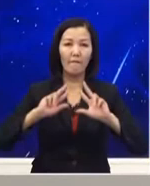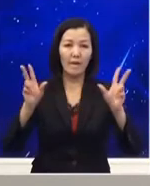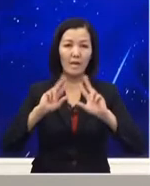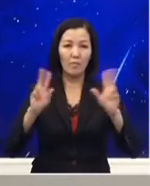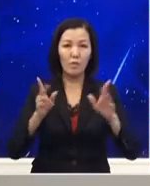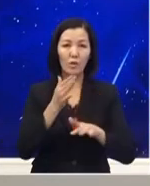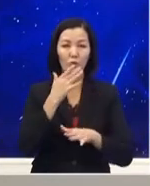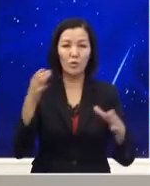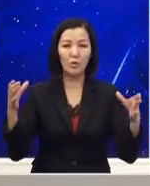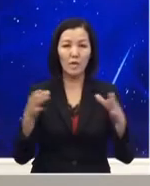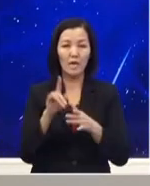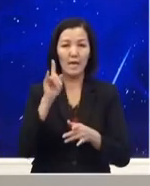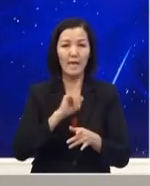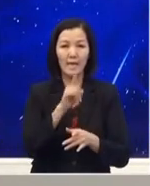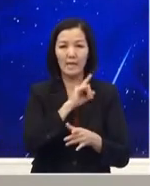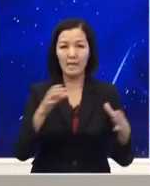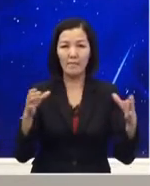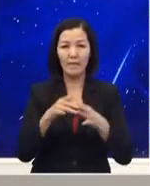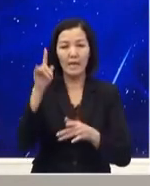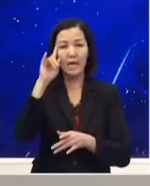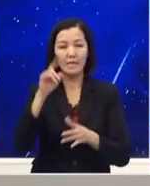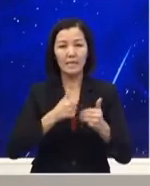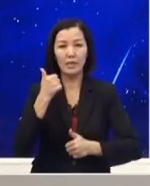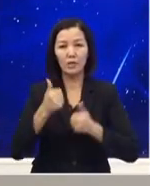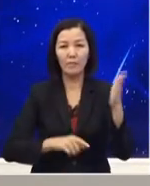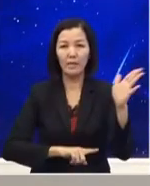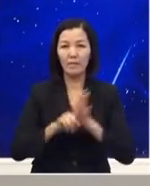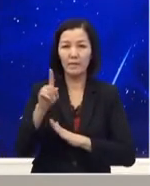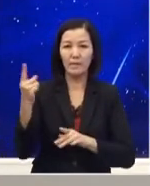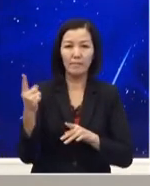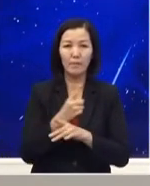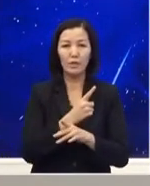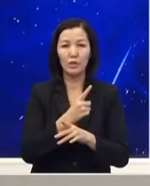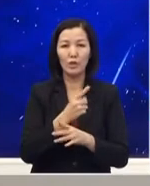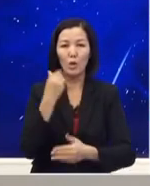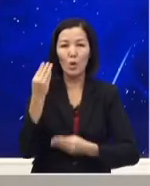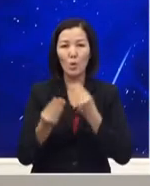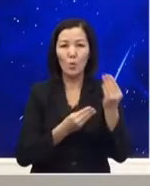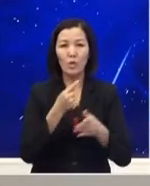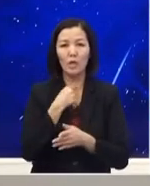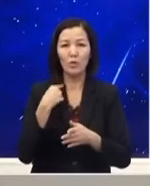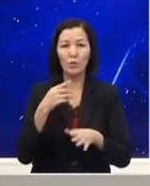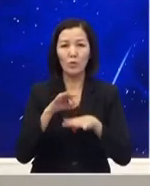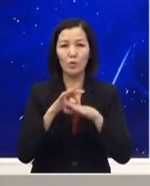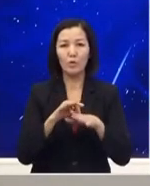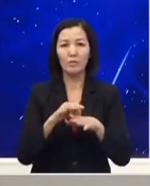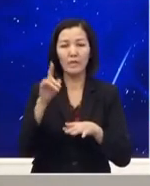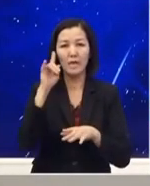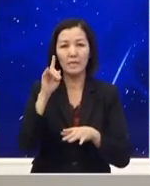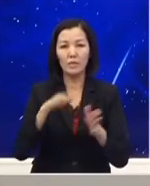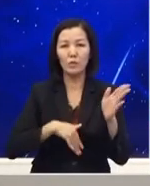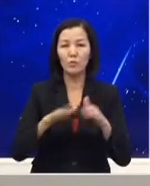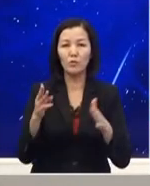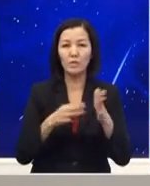Волейболдан ұлттық лигадағы елдер командалар арасында Қазақстан чемпионаты басталды. Бірінші тур Талдықорғанда өтіп жатыр. Оған еліміздің үздік